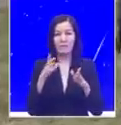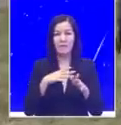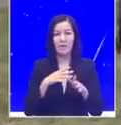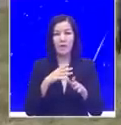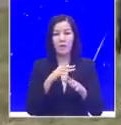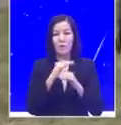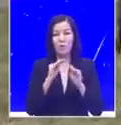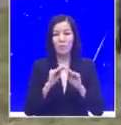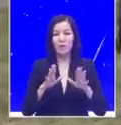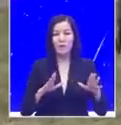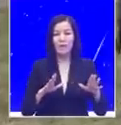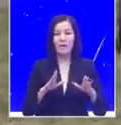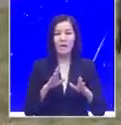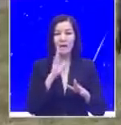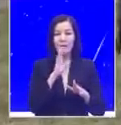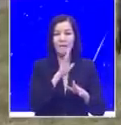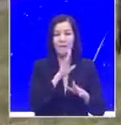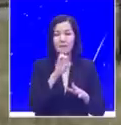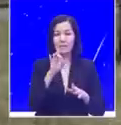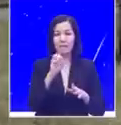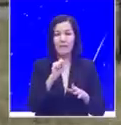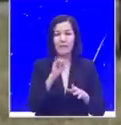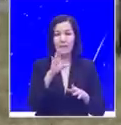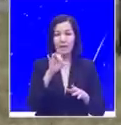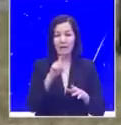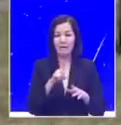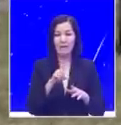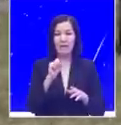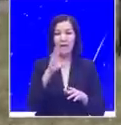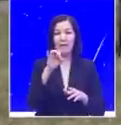аналармыз. Айхан, Асел, 5-6 баланың